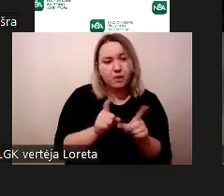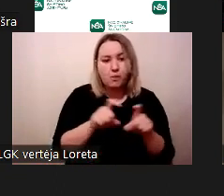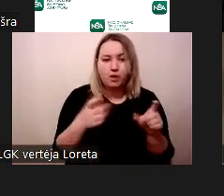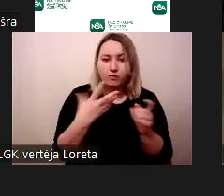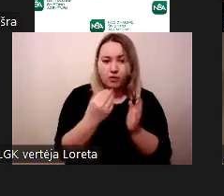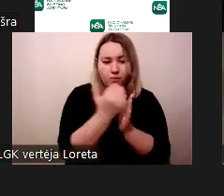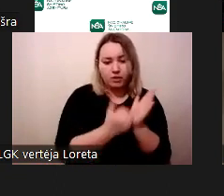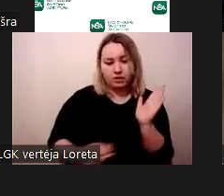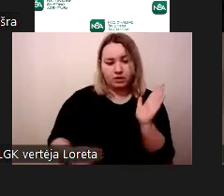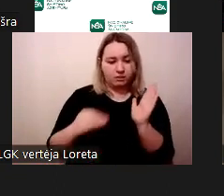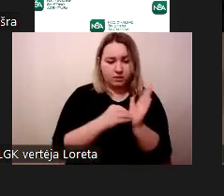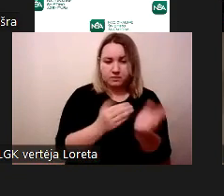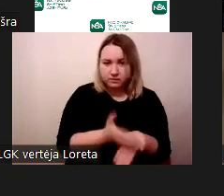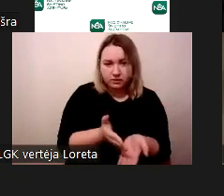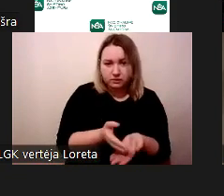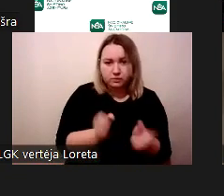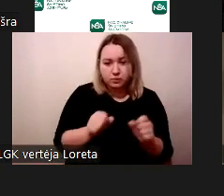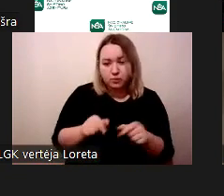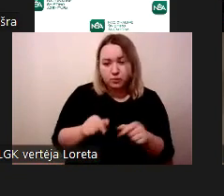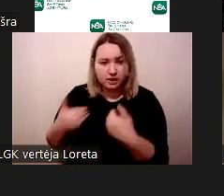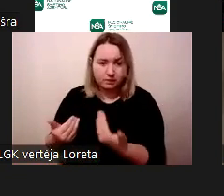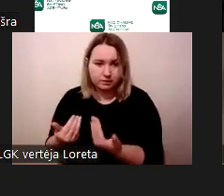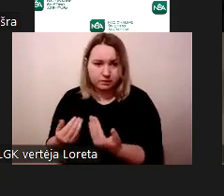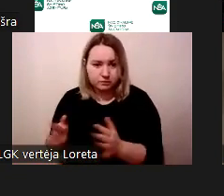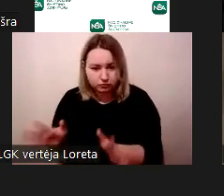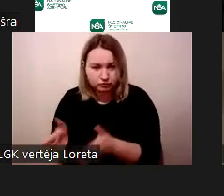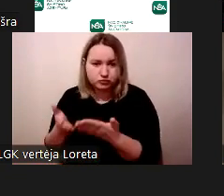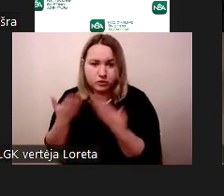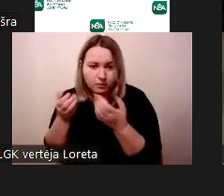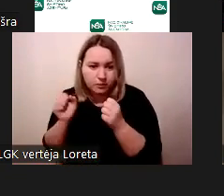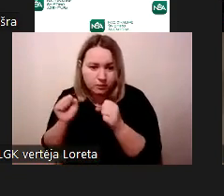laiką. Tai yra tiesiog